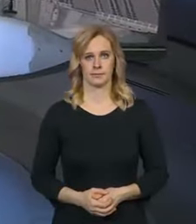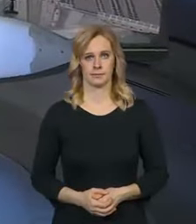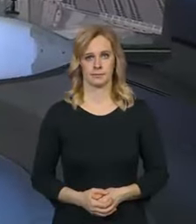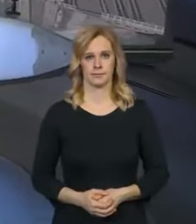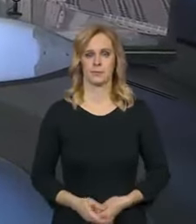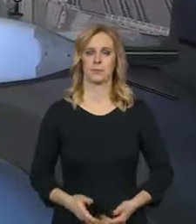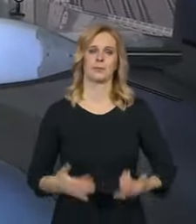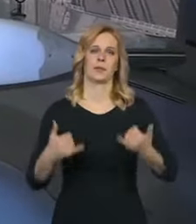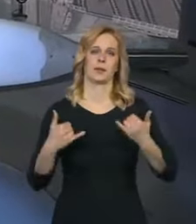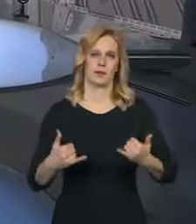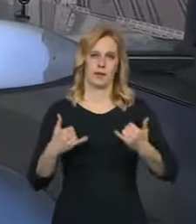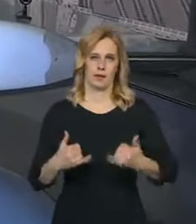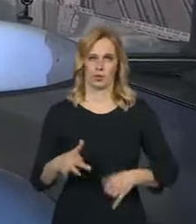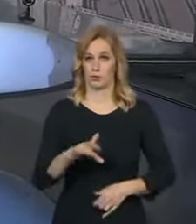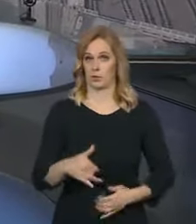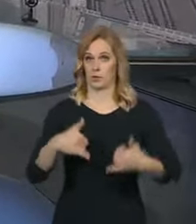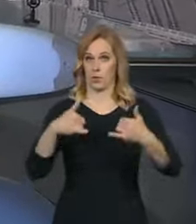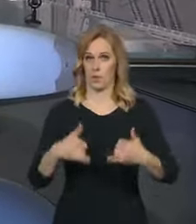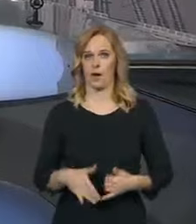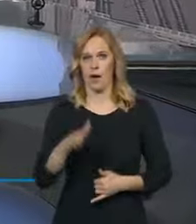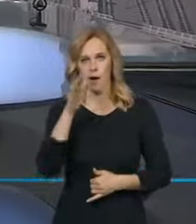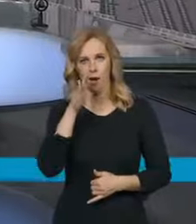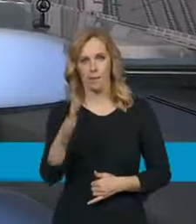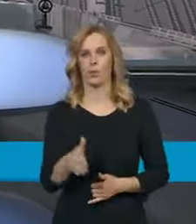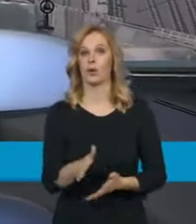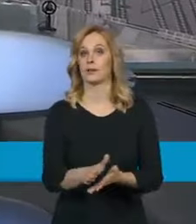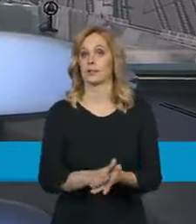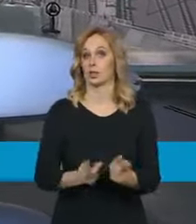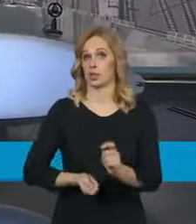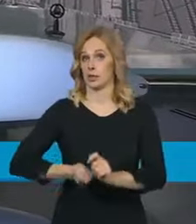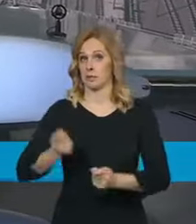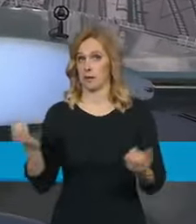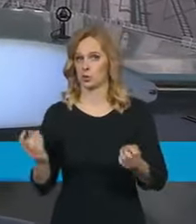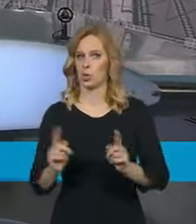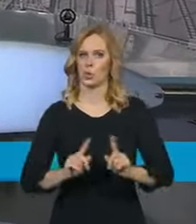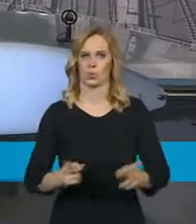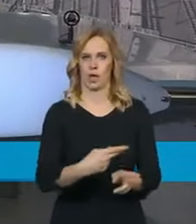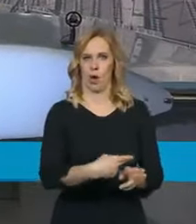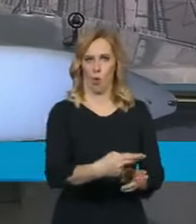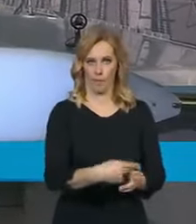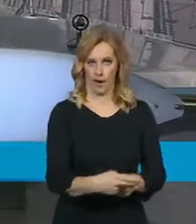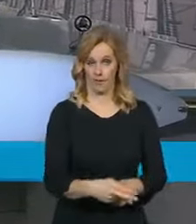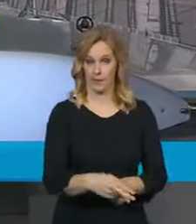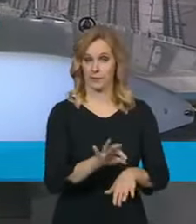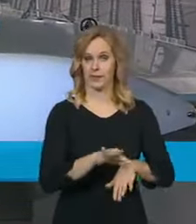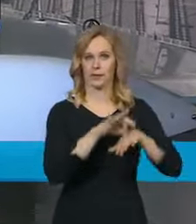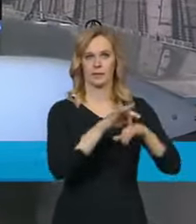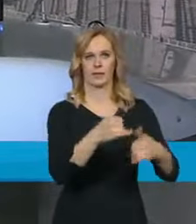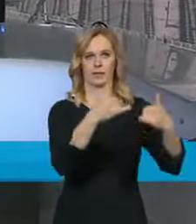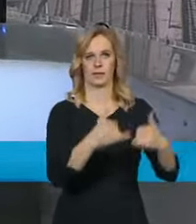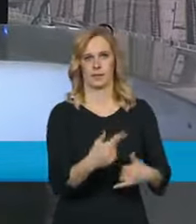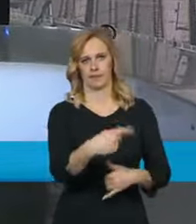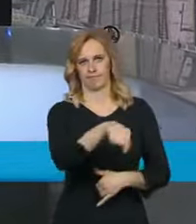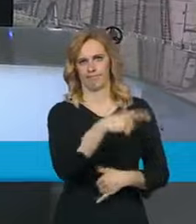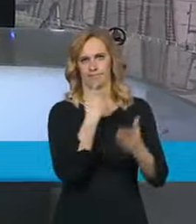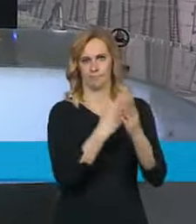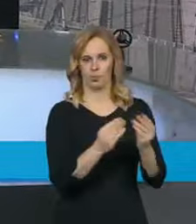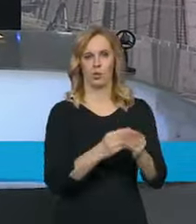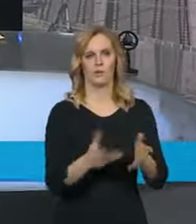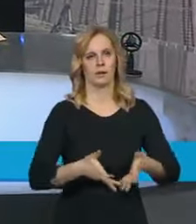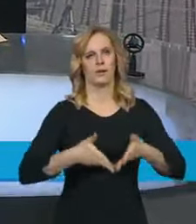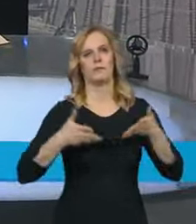Během letoška začne v Praze hned několik dlouho chystaných stavebních rekonstrukcí. Podle vedení hlavního města má jít o největší